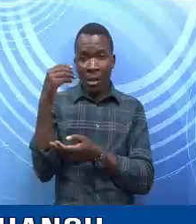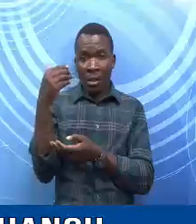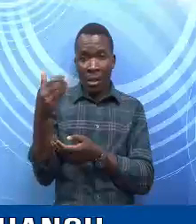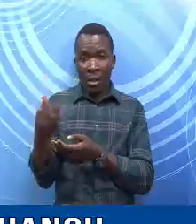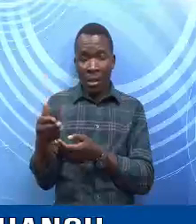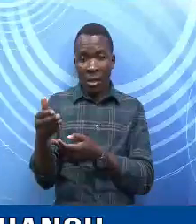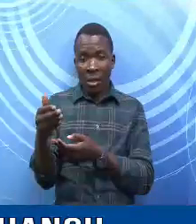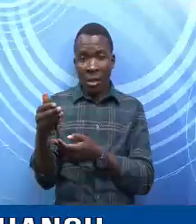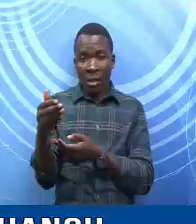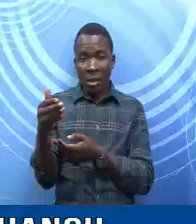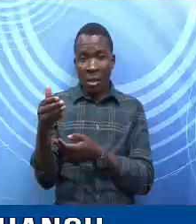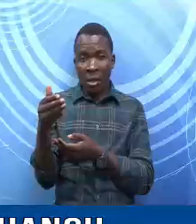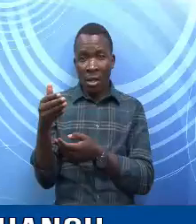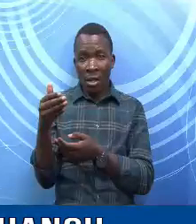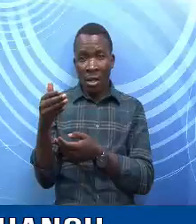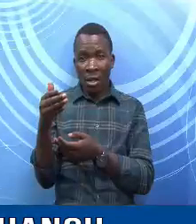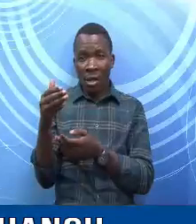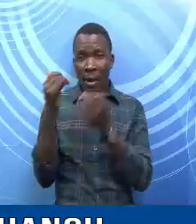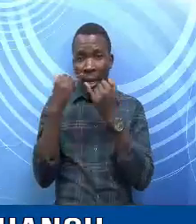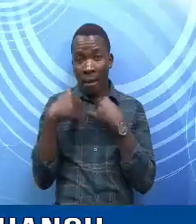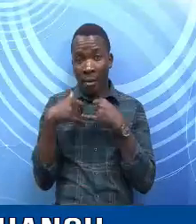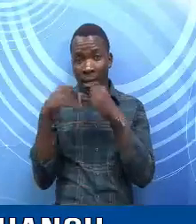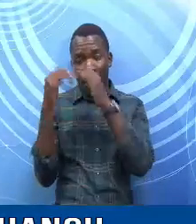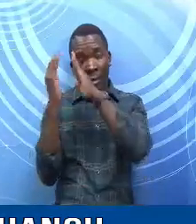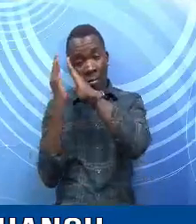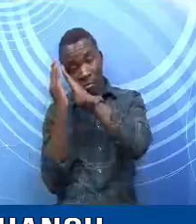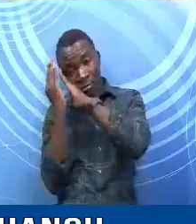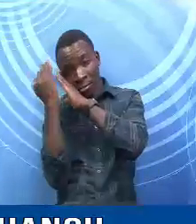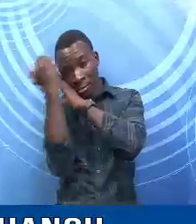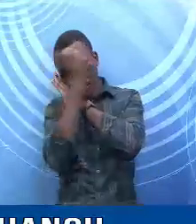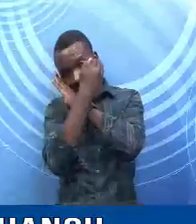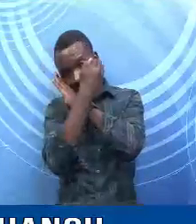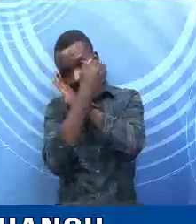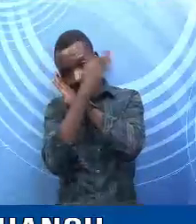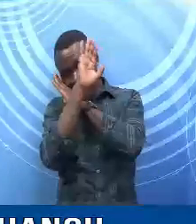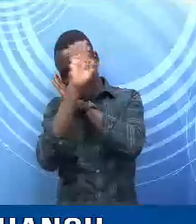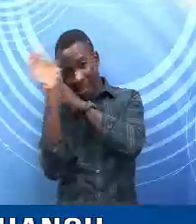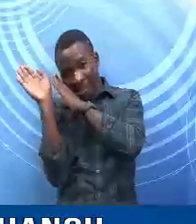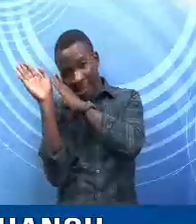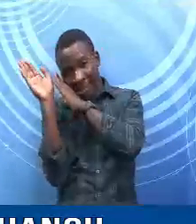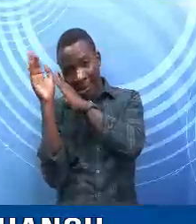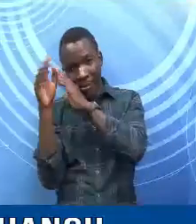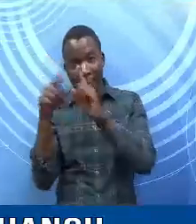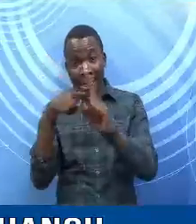arambwira ngo niniyorose urantabarije ngo baranyica nipfuke